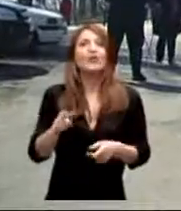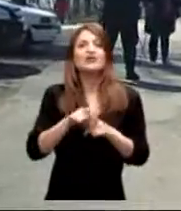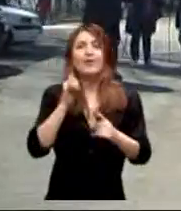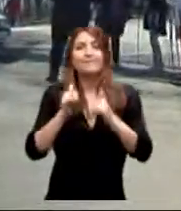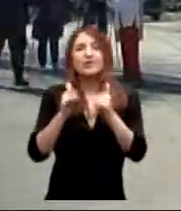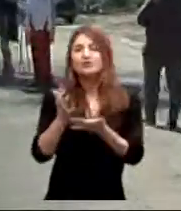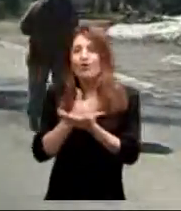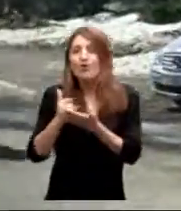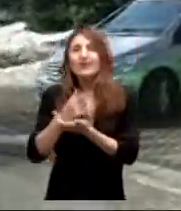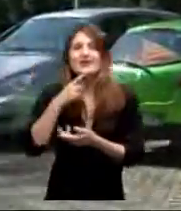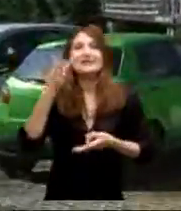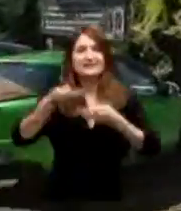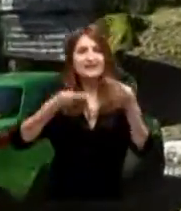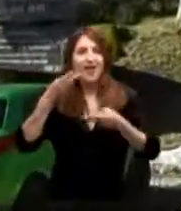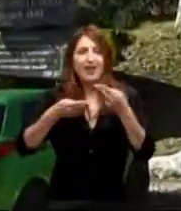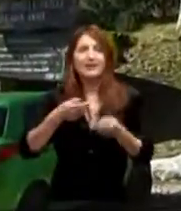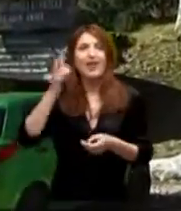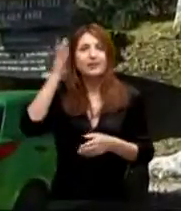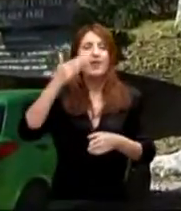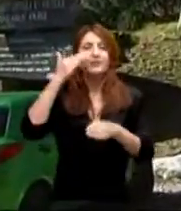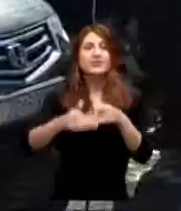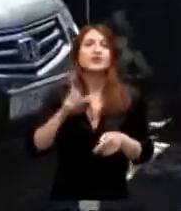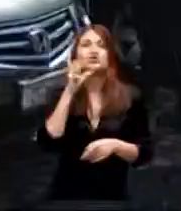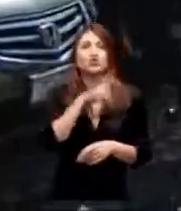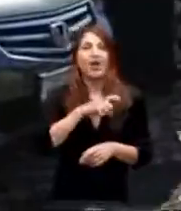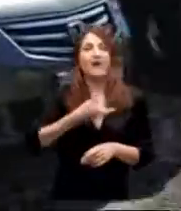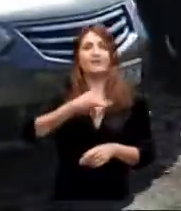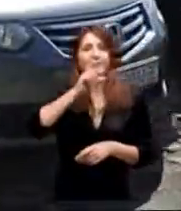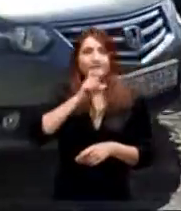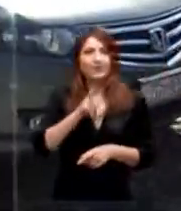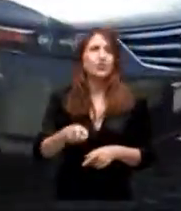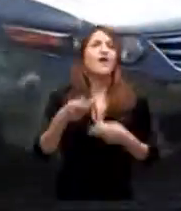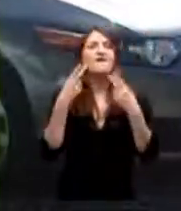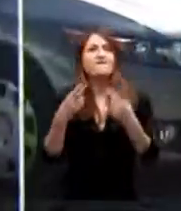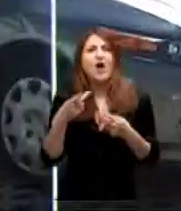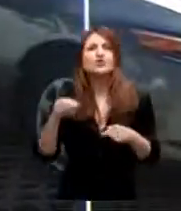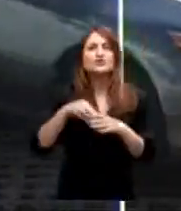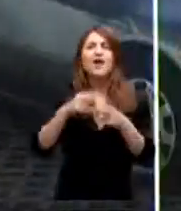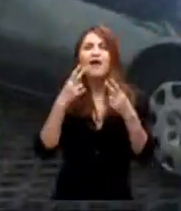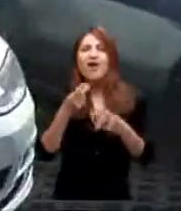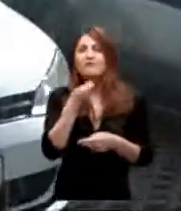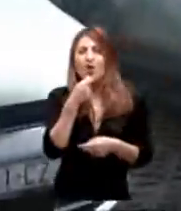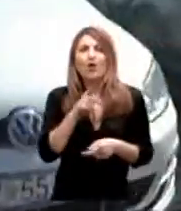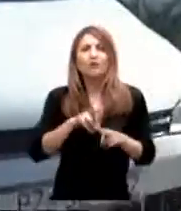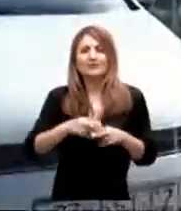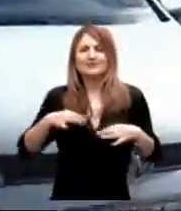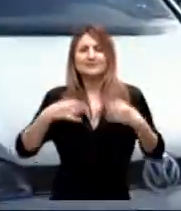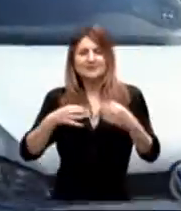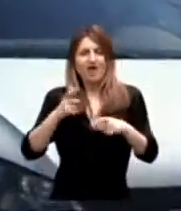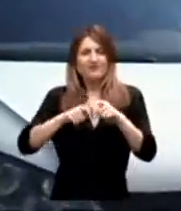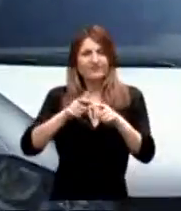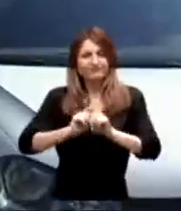mliječnih proizvoda i salate. Dan završava čajem. Osim što je sadržajno bitno da se glavni obroci sastoje od zdravih